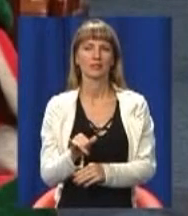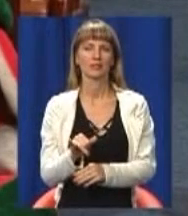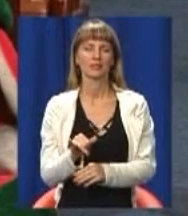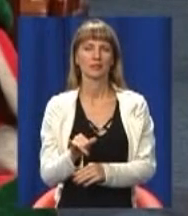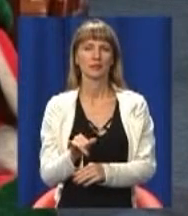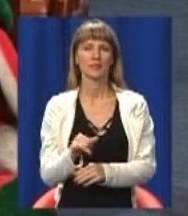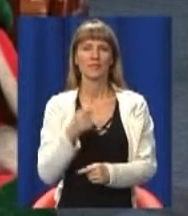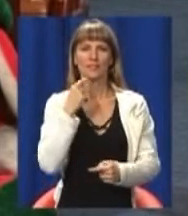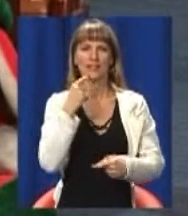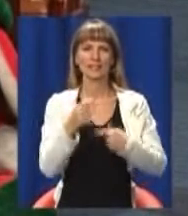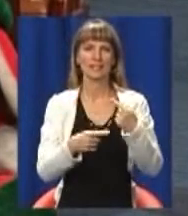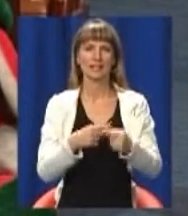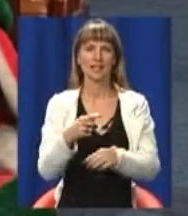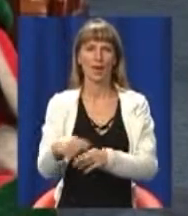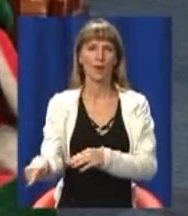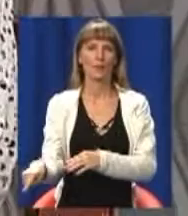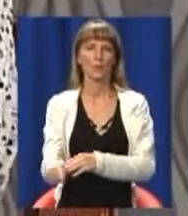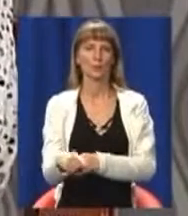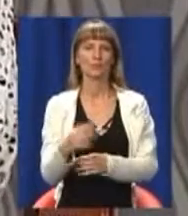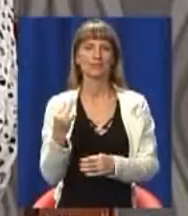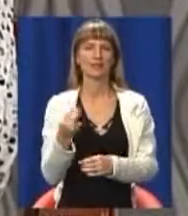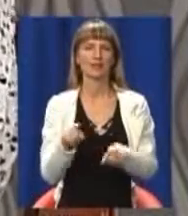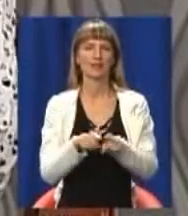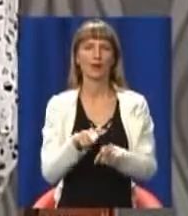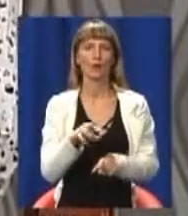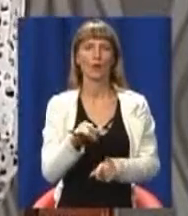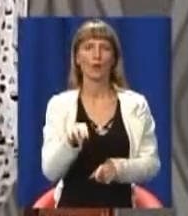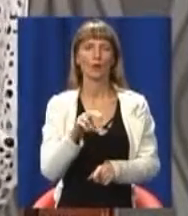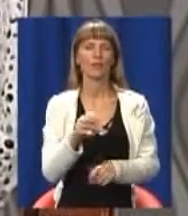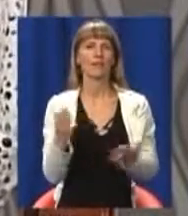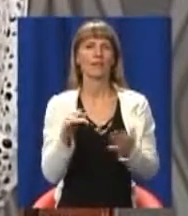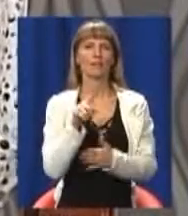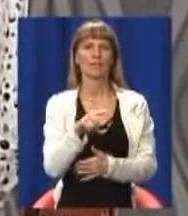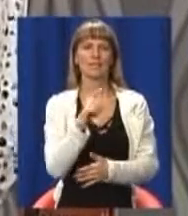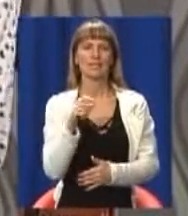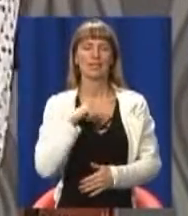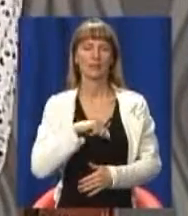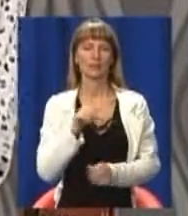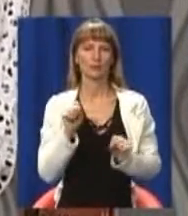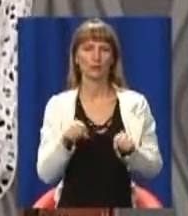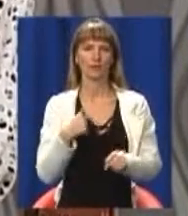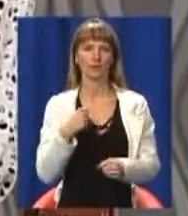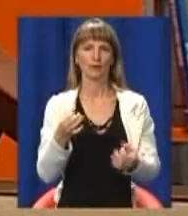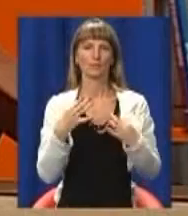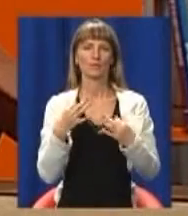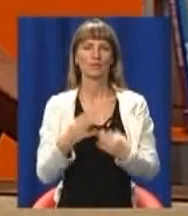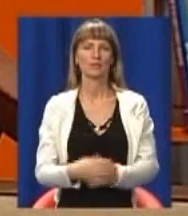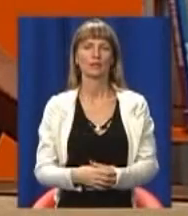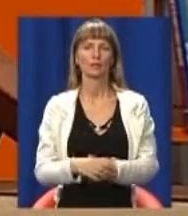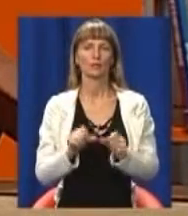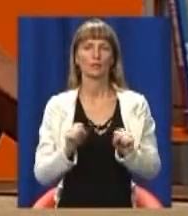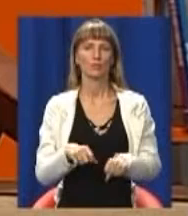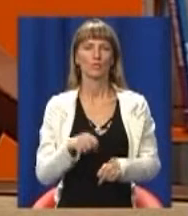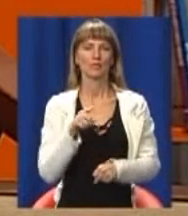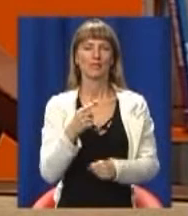завжди опущений. Так, дуже цікава така порода. А яка вона за характером? Ти можеш нам розповісти? Ну, можливо,